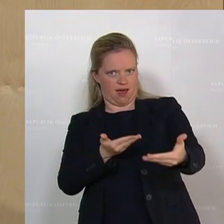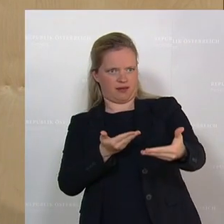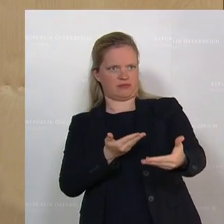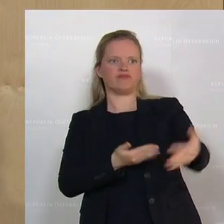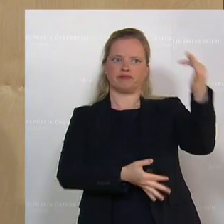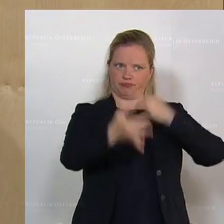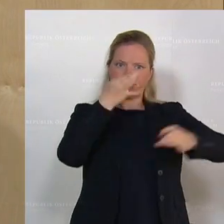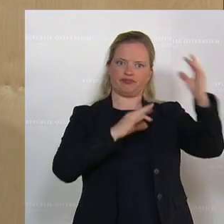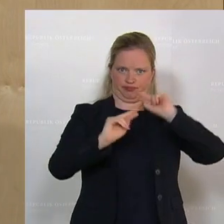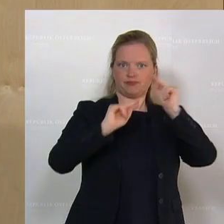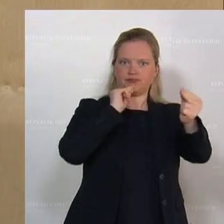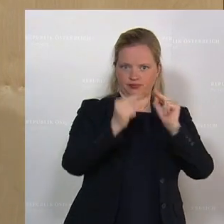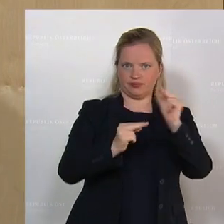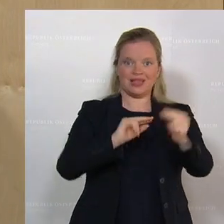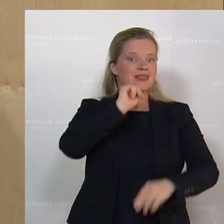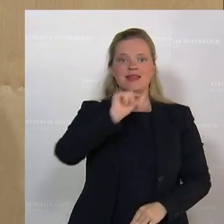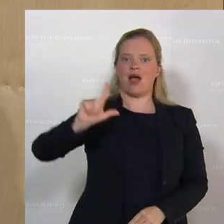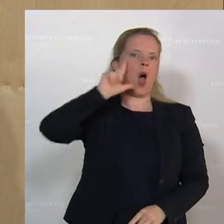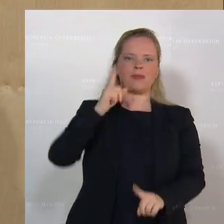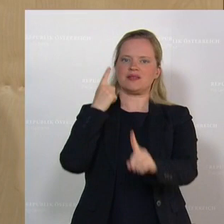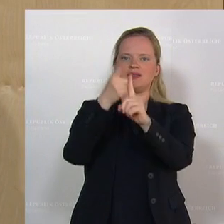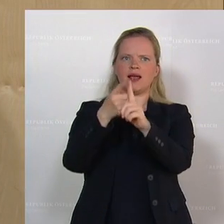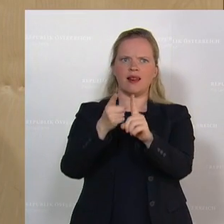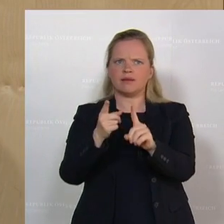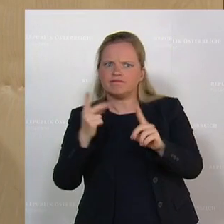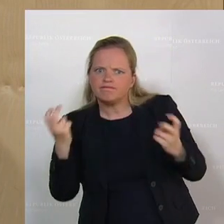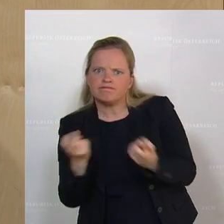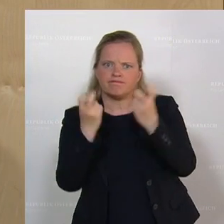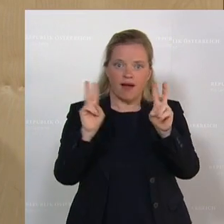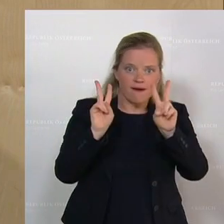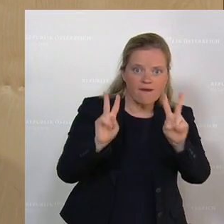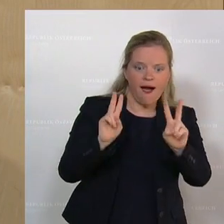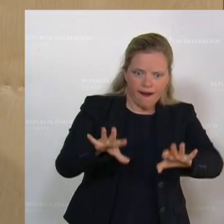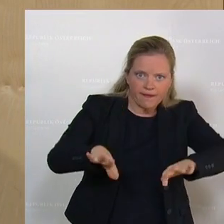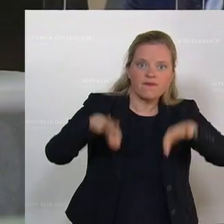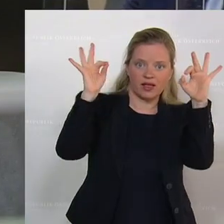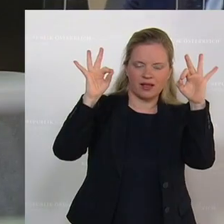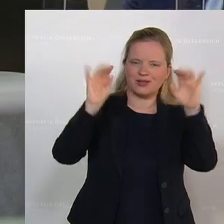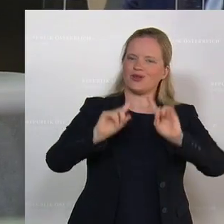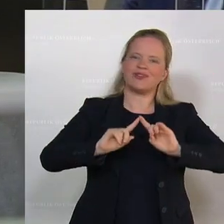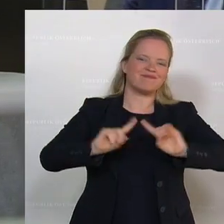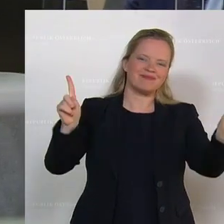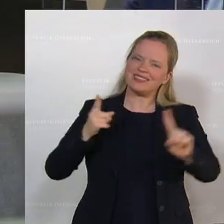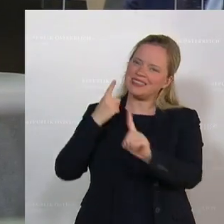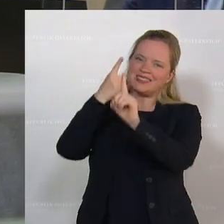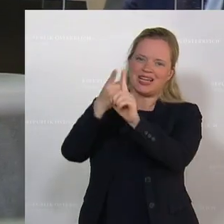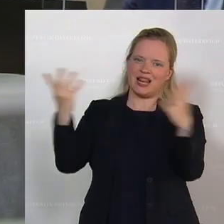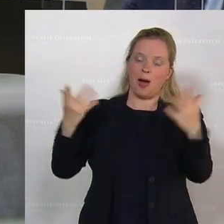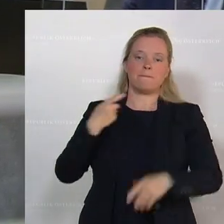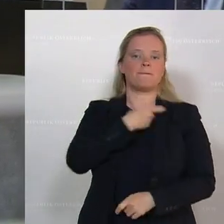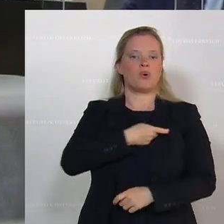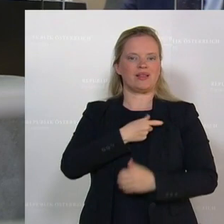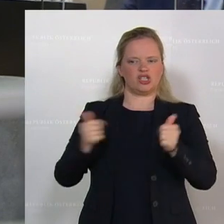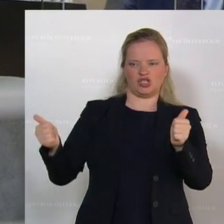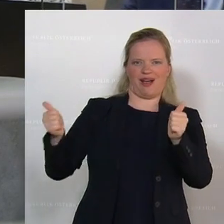mehr um Wahrheitsfindung, sondern einzig und allein um die Vermehrung des politischen Gegners. Ich bin